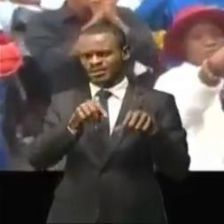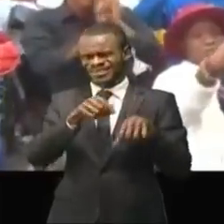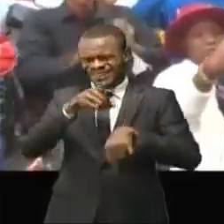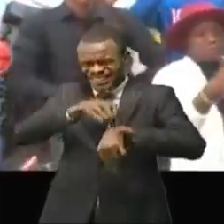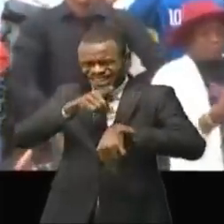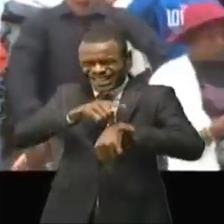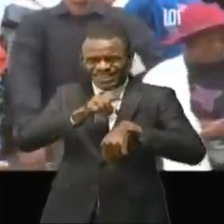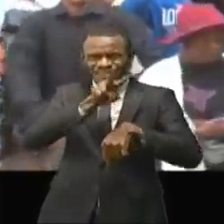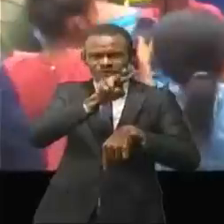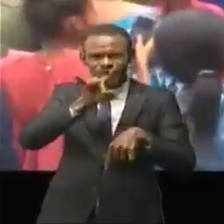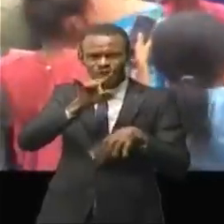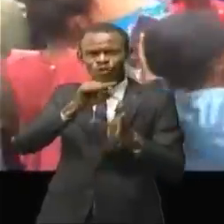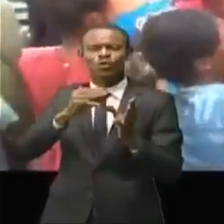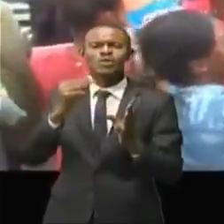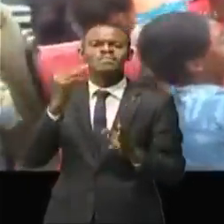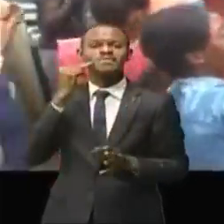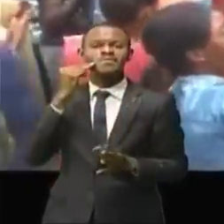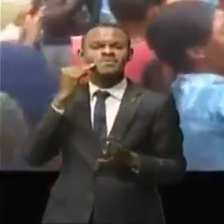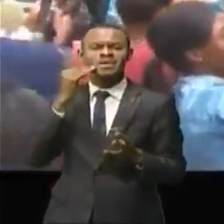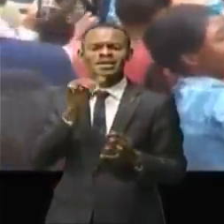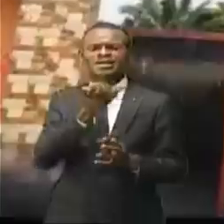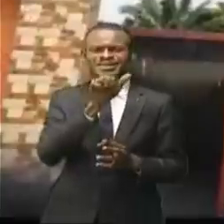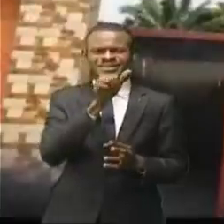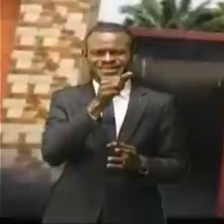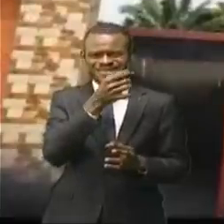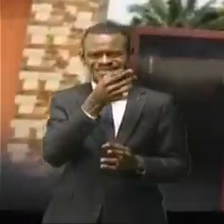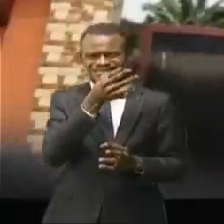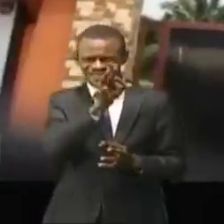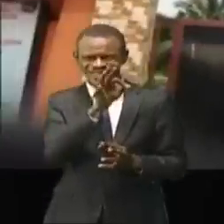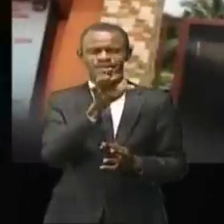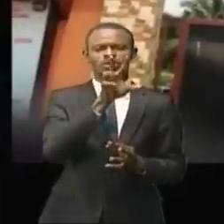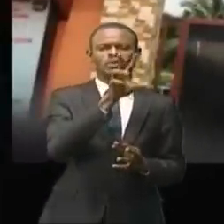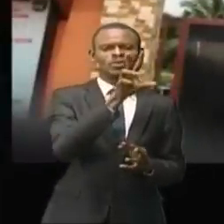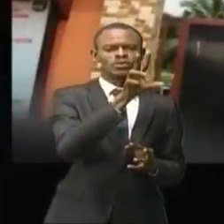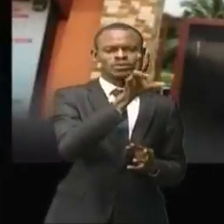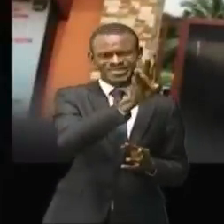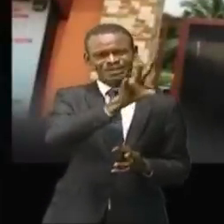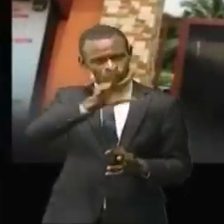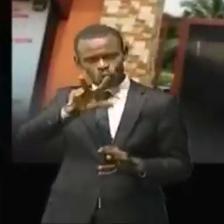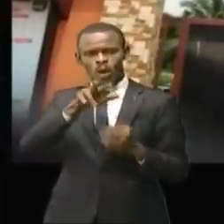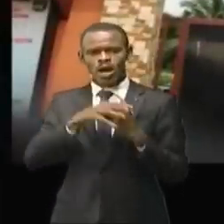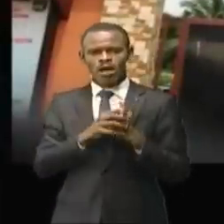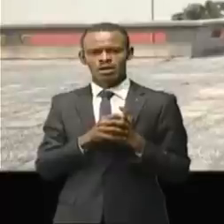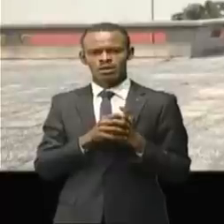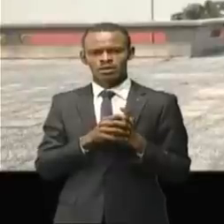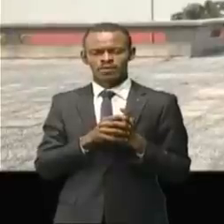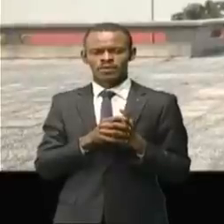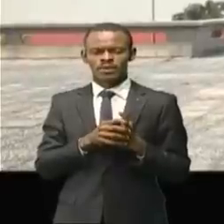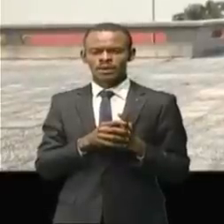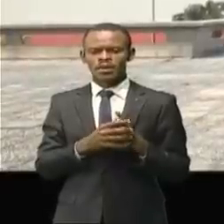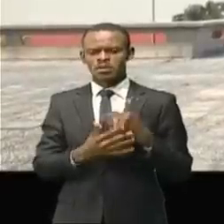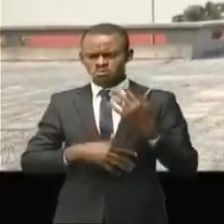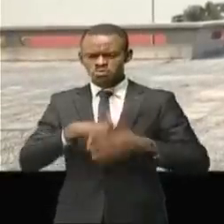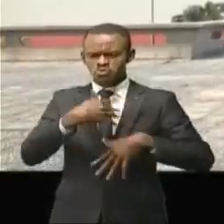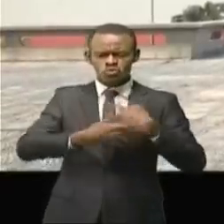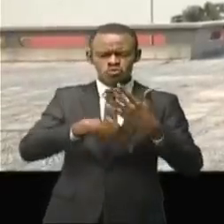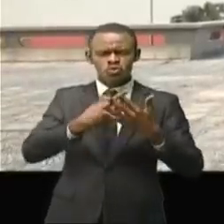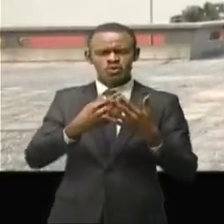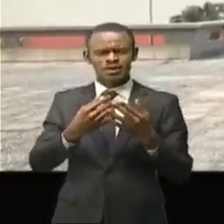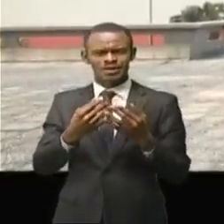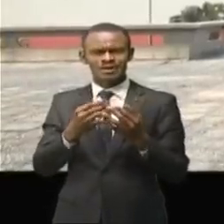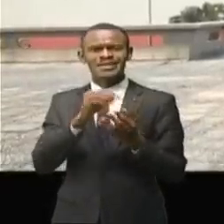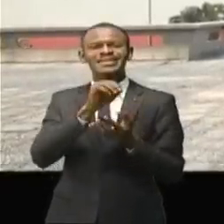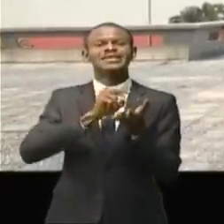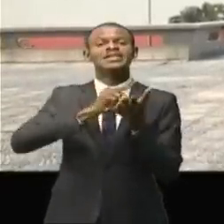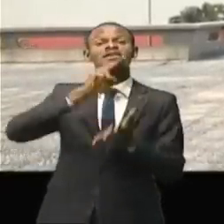1973 dans son parcours ici a également une histoire avec la Radio Télévision nationale congolaise